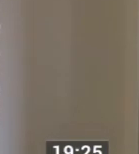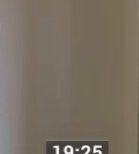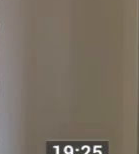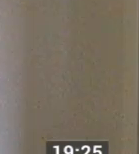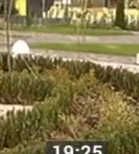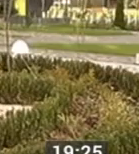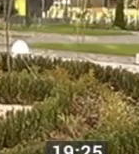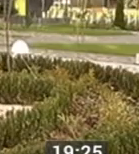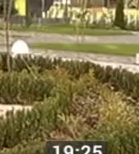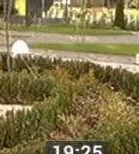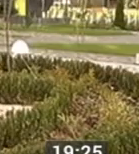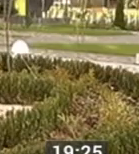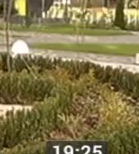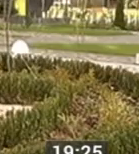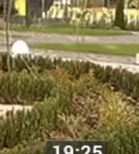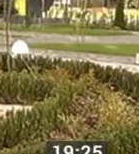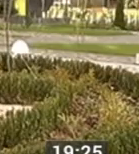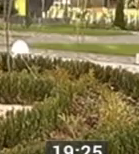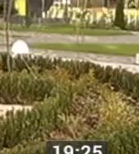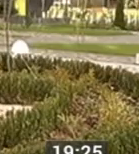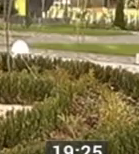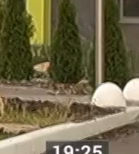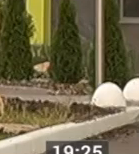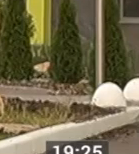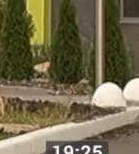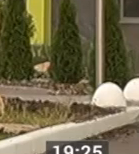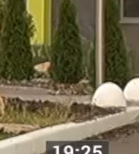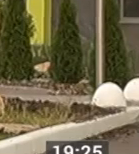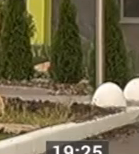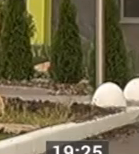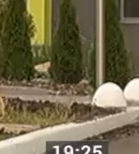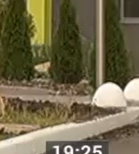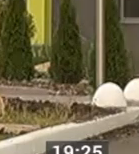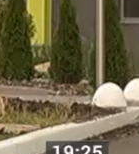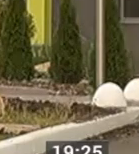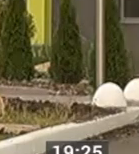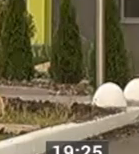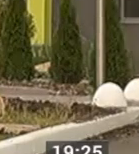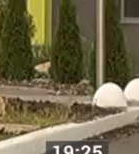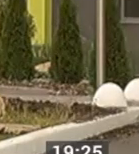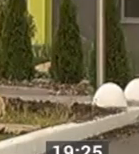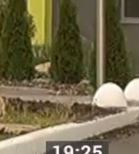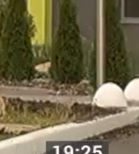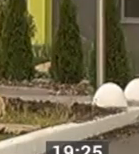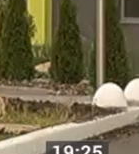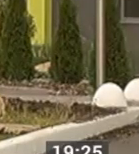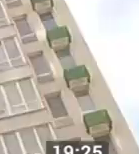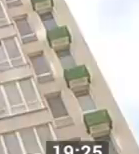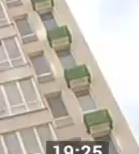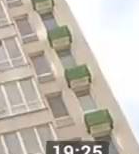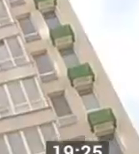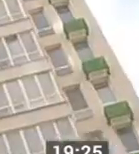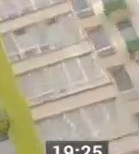ринку України у «Інтергалбуд» не було жодної недобудови. Компанія мріє, щоб на місці сірих, технічно